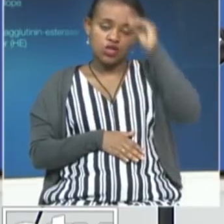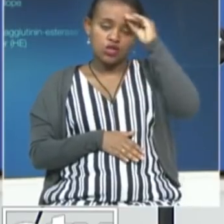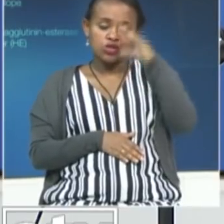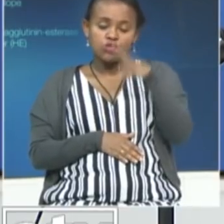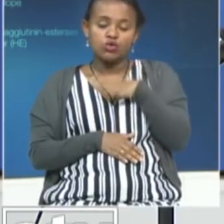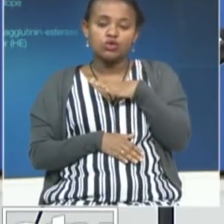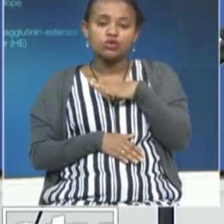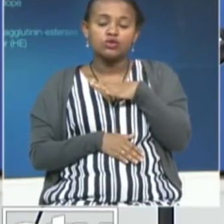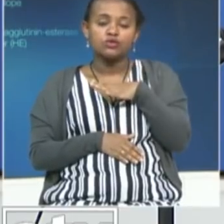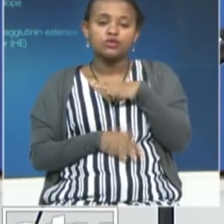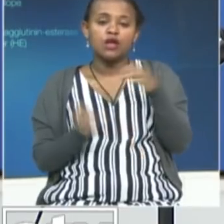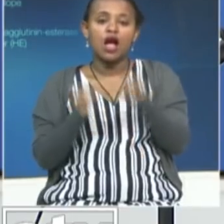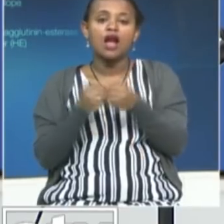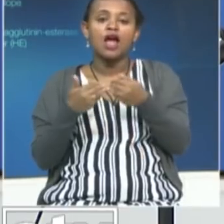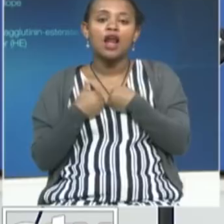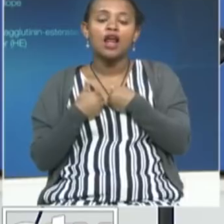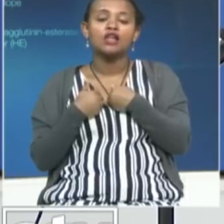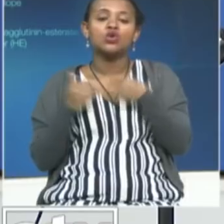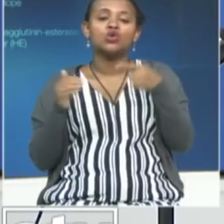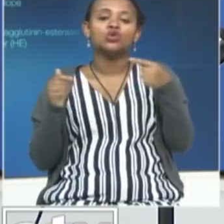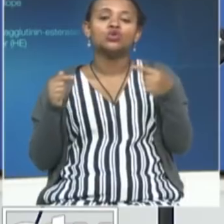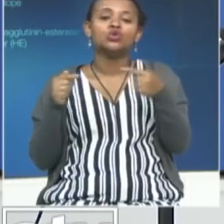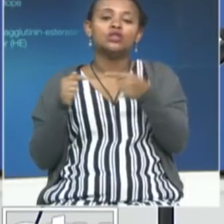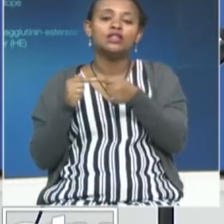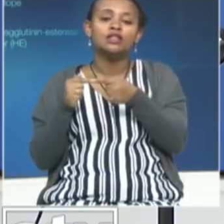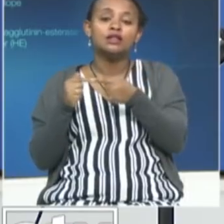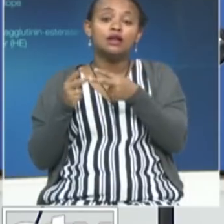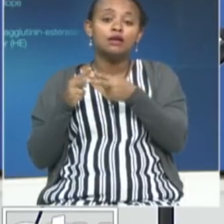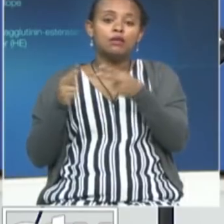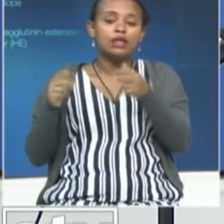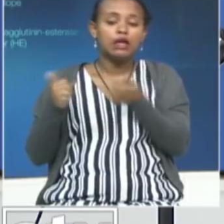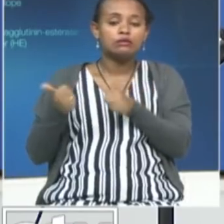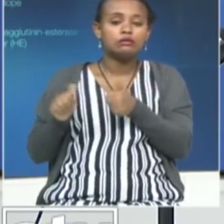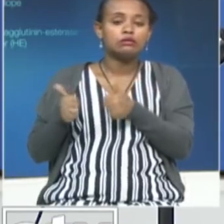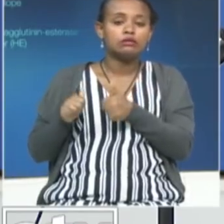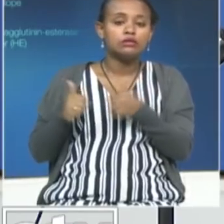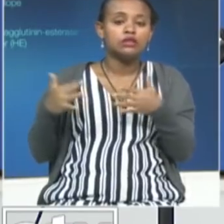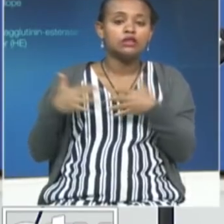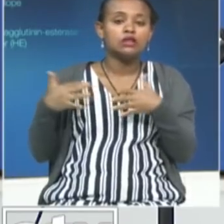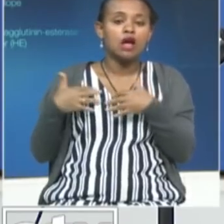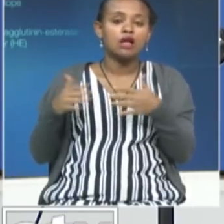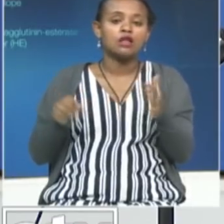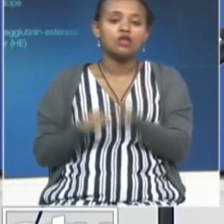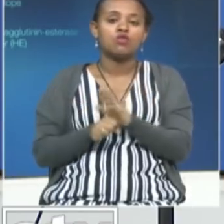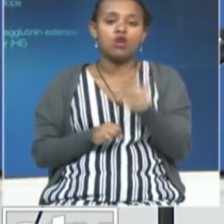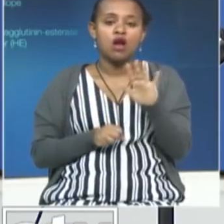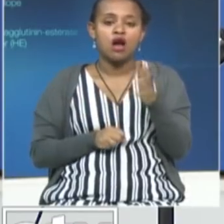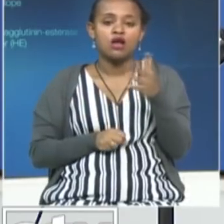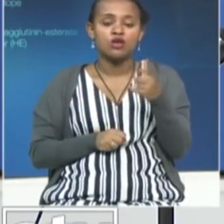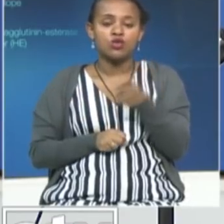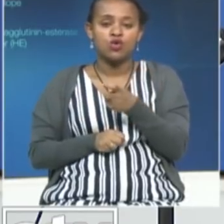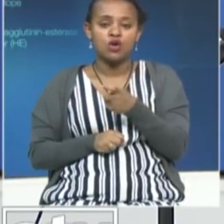ሰዎች ጋር ያላቸው ግንኙነት በጣም በጥርጣሬ እና በስጋት የተሞላ አይነት ሆኗል።